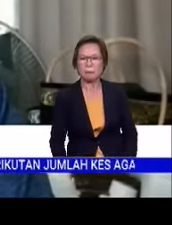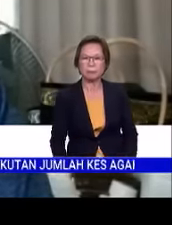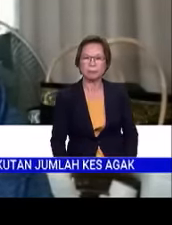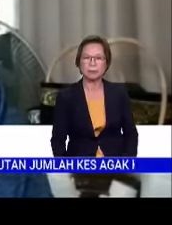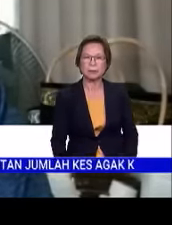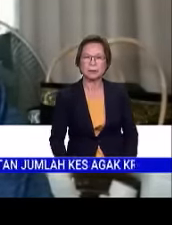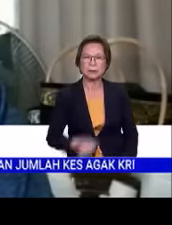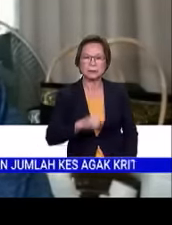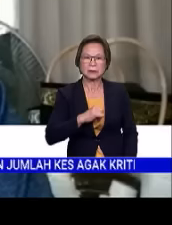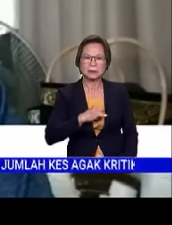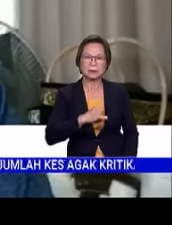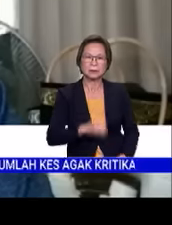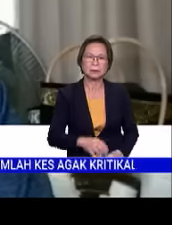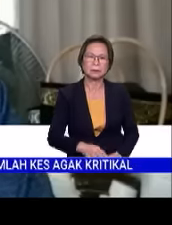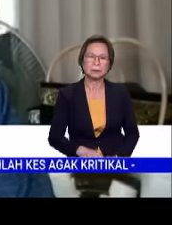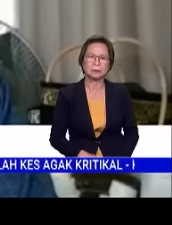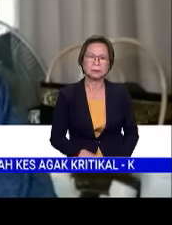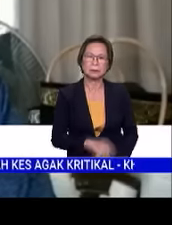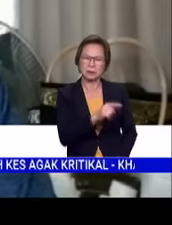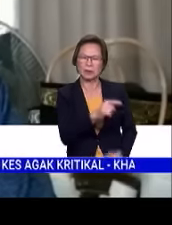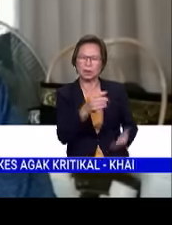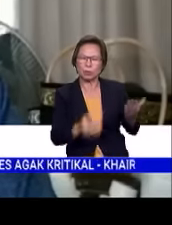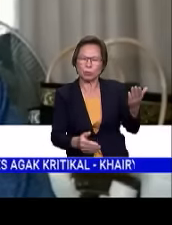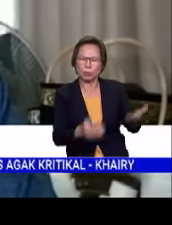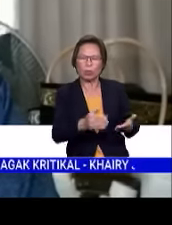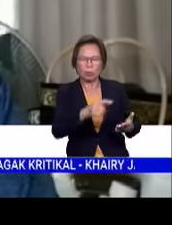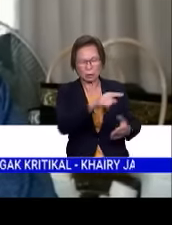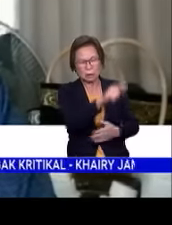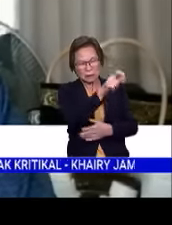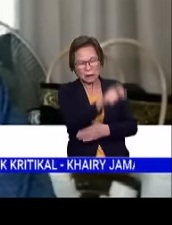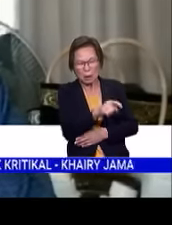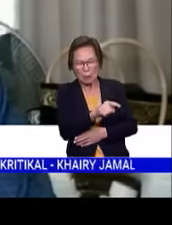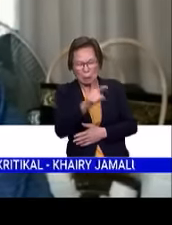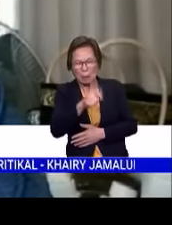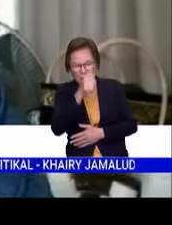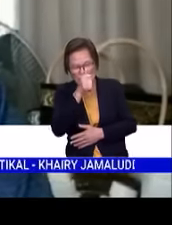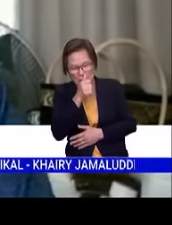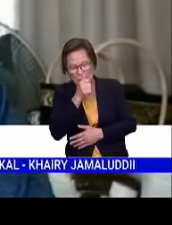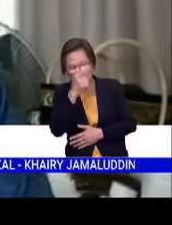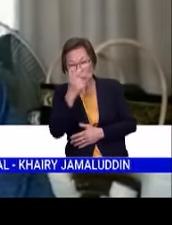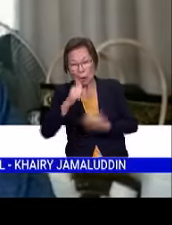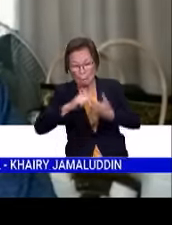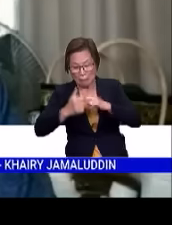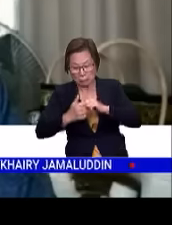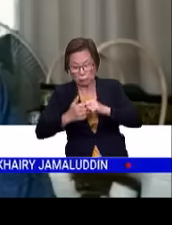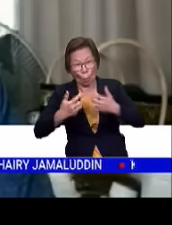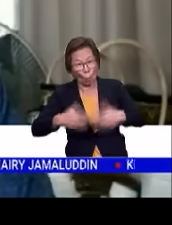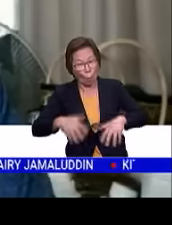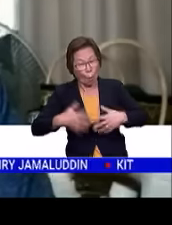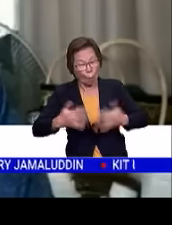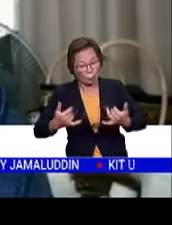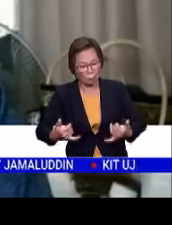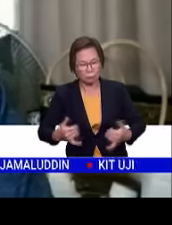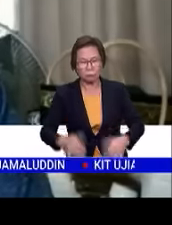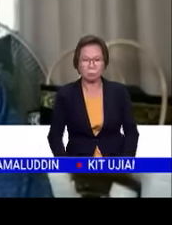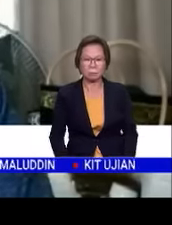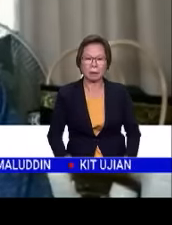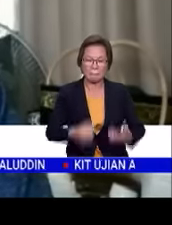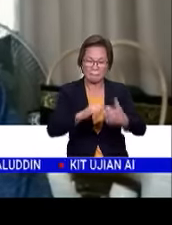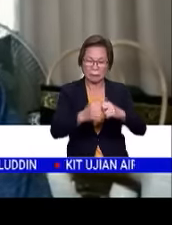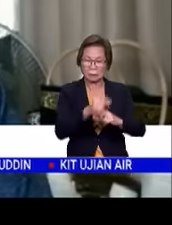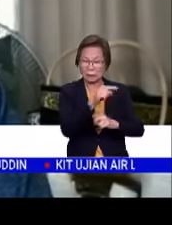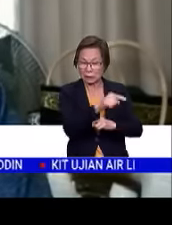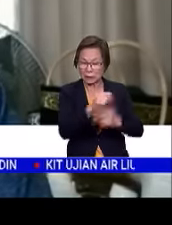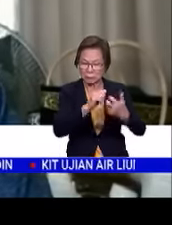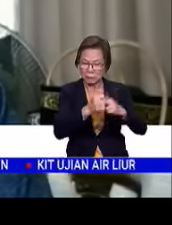Apa yang boleh saya katakan, beliau mungkin perlu bersabar sedikit kerana kita ada isu panas sekarang ni. Walaupun isu beliau